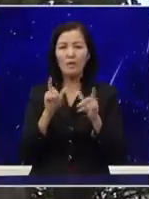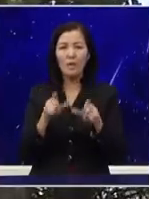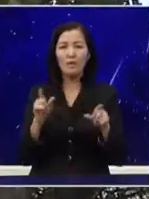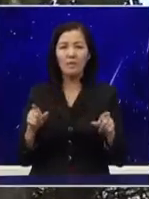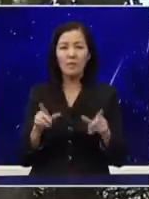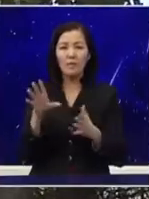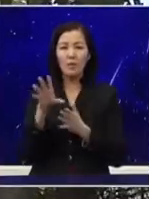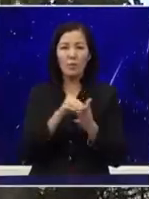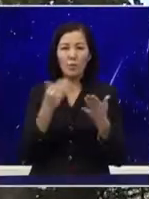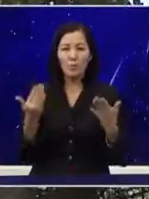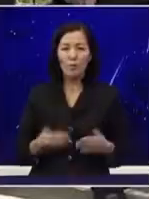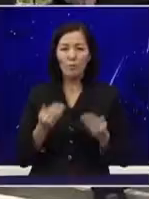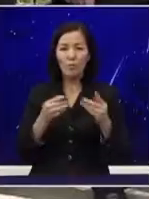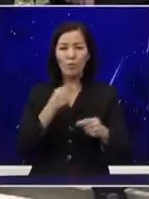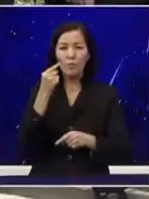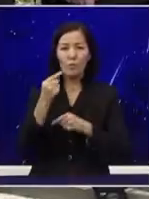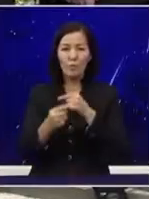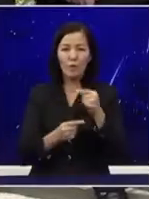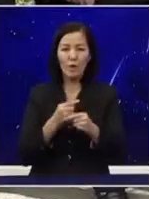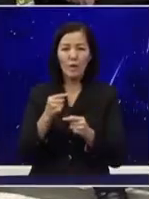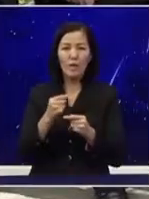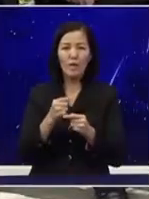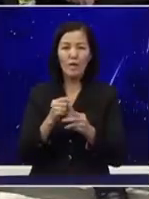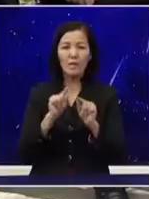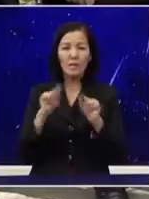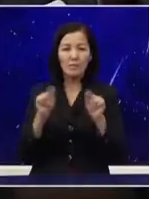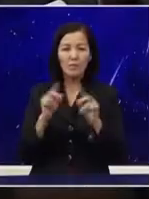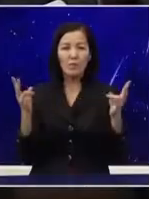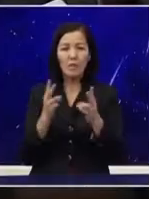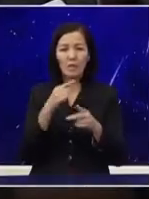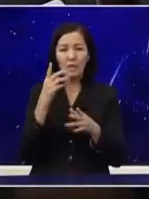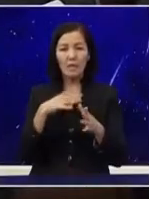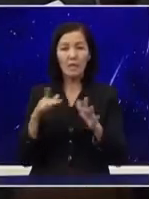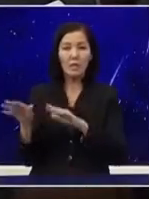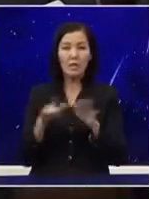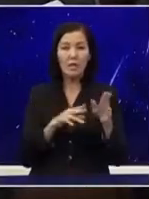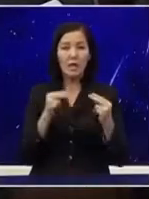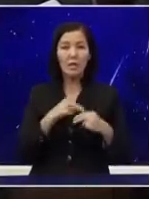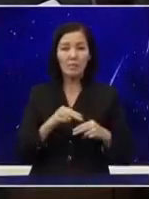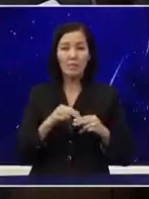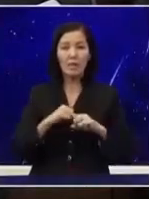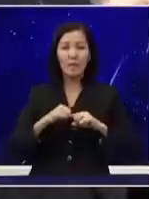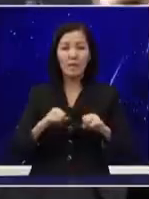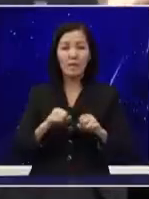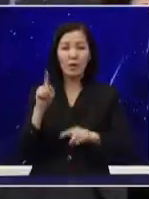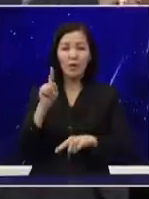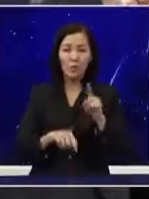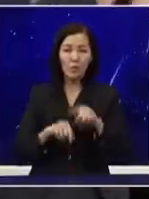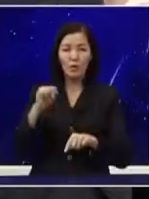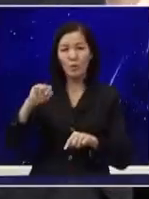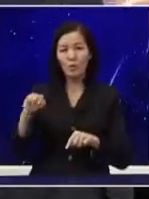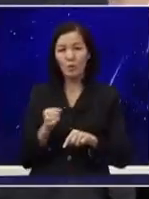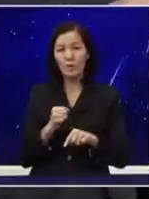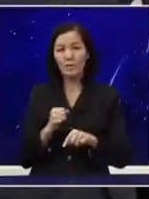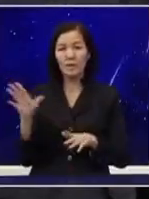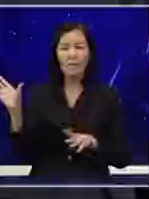өнегелі өмірі бүгінгі ұрпаққа бағдаршам, оны әспеттеу керектігін жеткізді. Шараға жиналған еңбегерлердің туғандары мен жолдастары